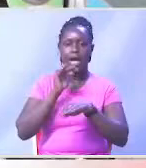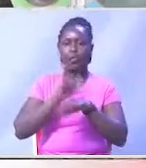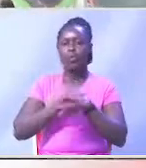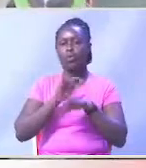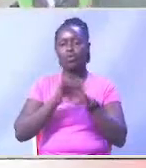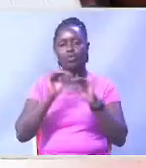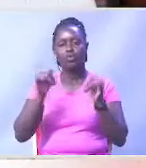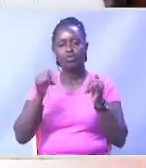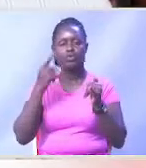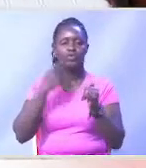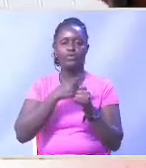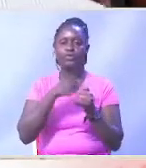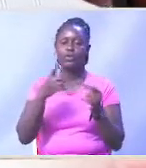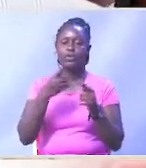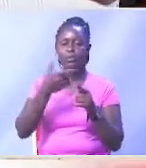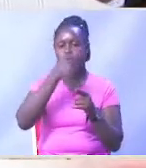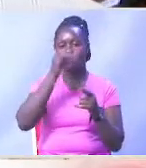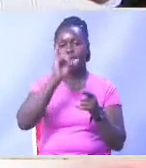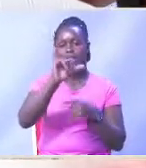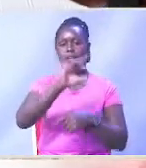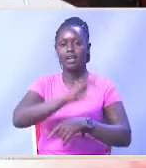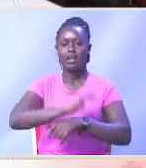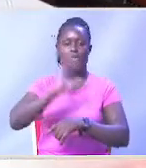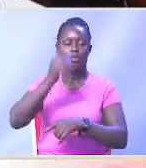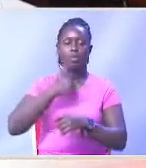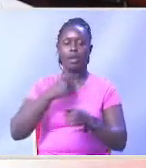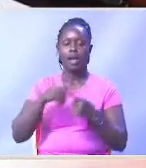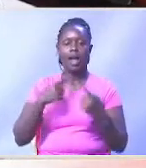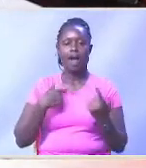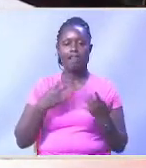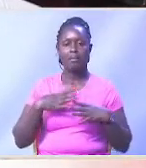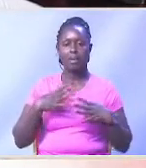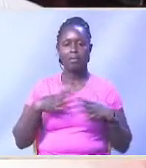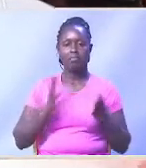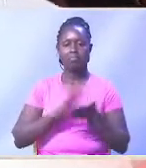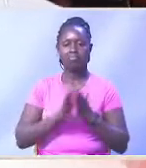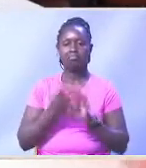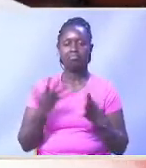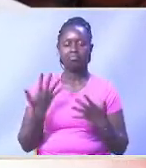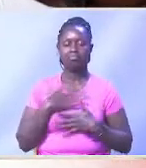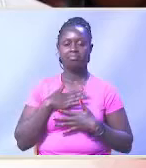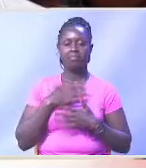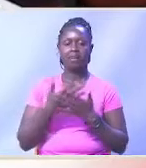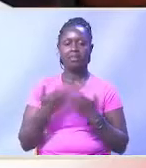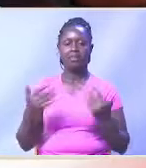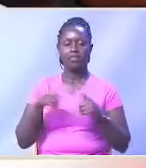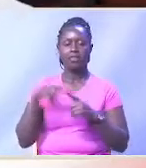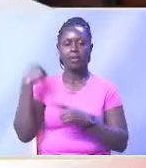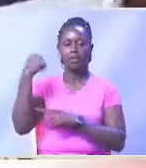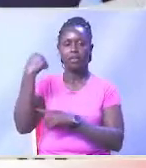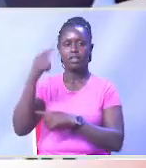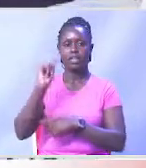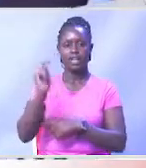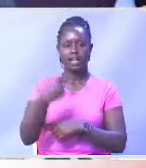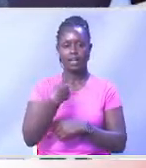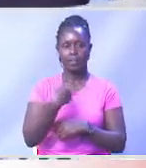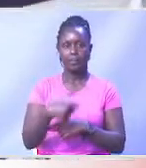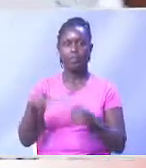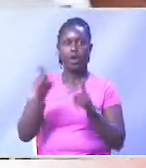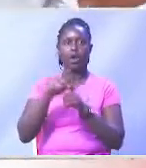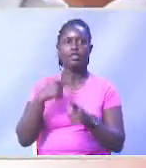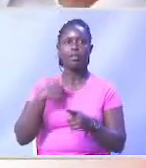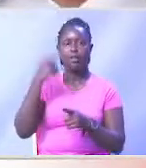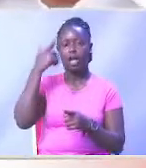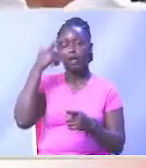babu siku hiyo. Tutakuwa na msisimuko wa ardhi kwa mambo ya kisiasa kwa taifa la Kenya. Anajua watu